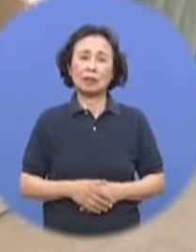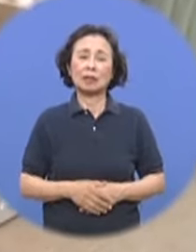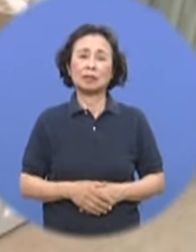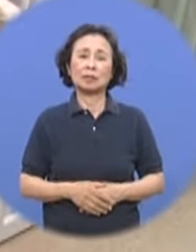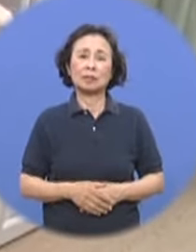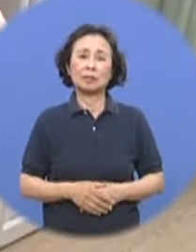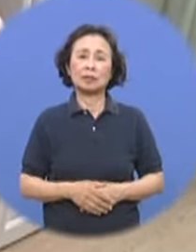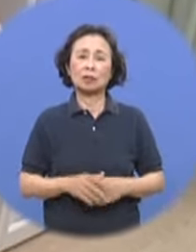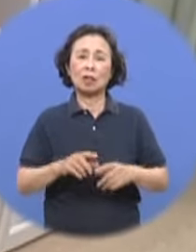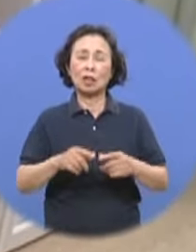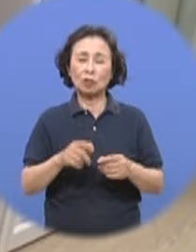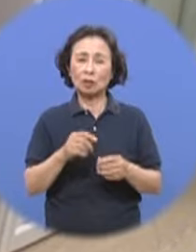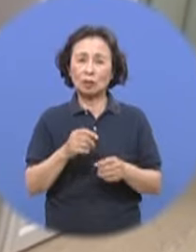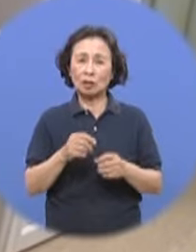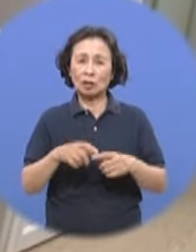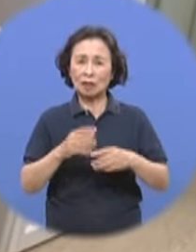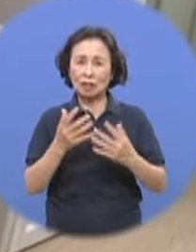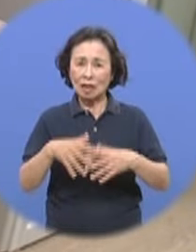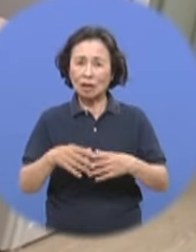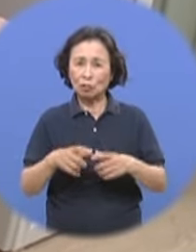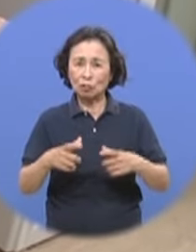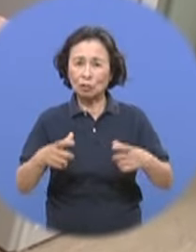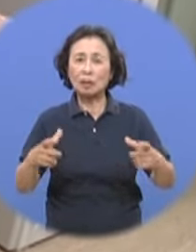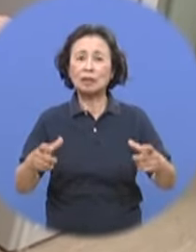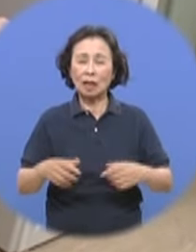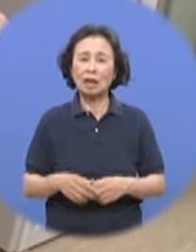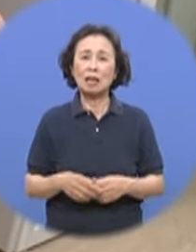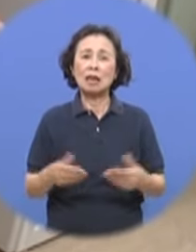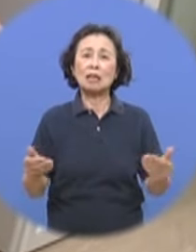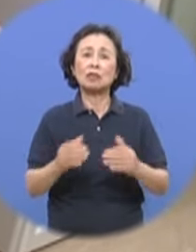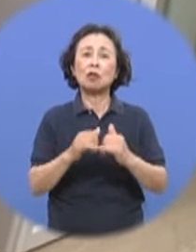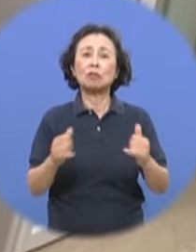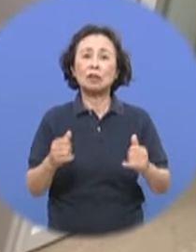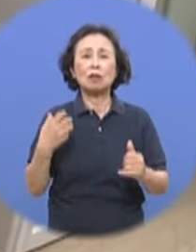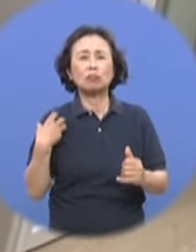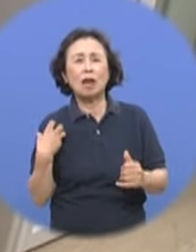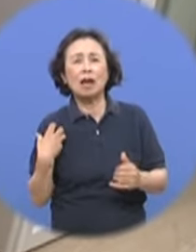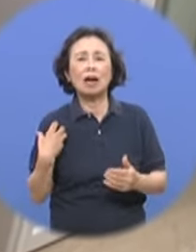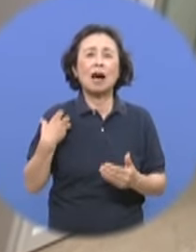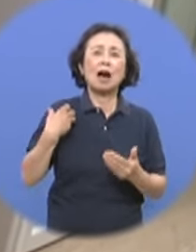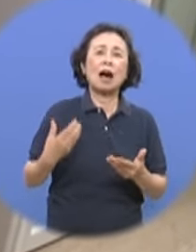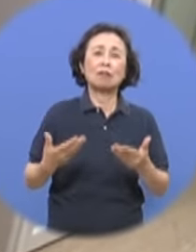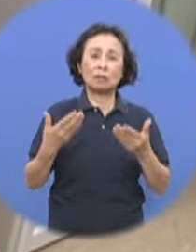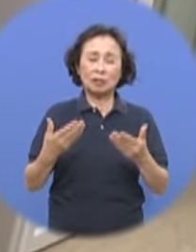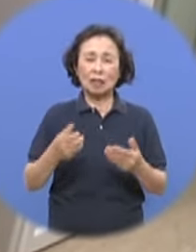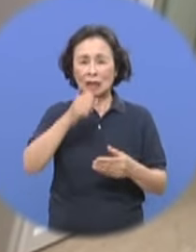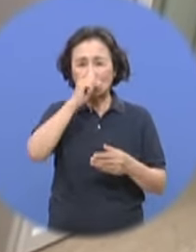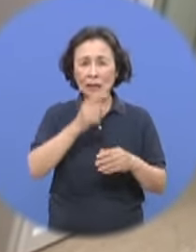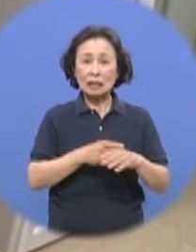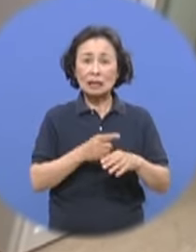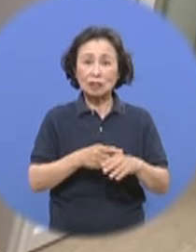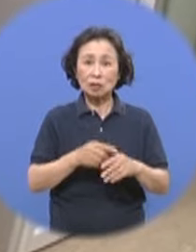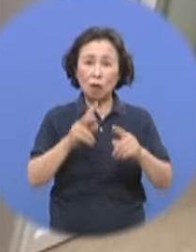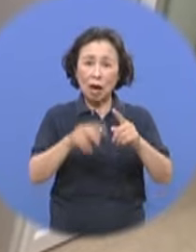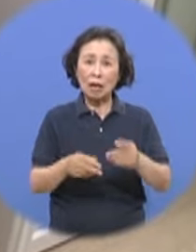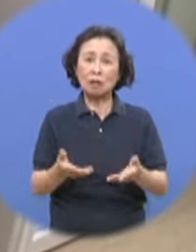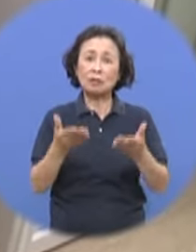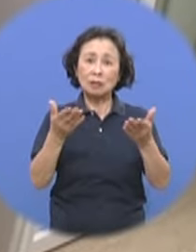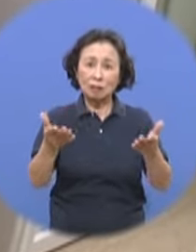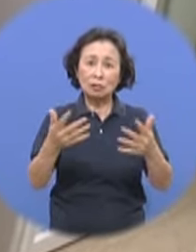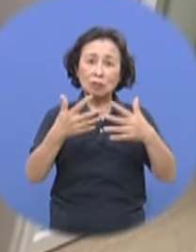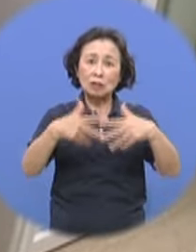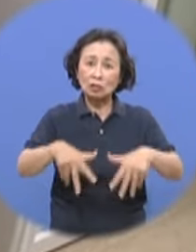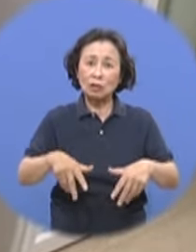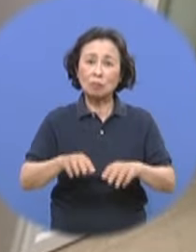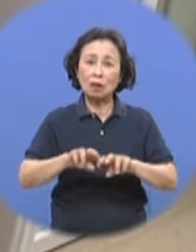器などがどんどん開発されておりまして、職員の負担を軽減しつつ良質な介護を提供する新たな介護システムの開発が進んでい